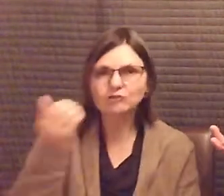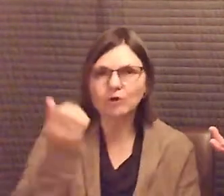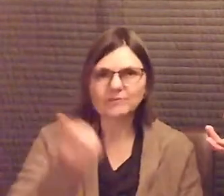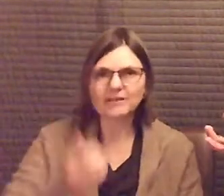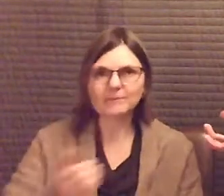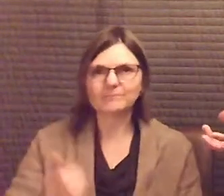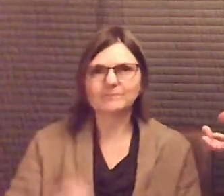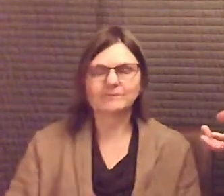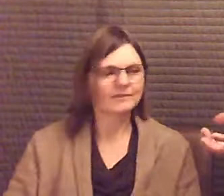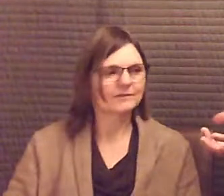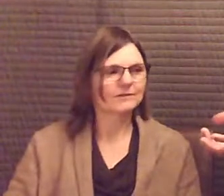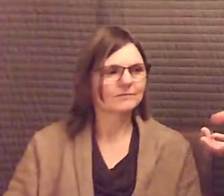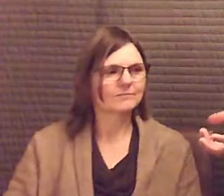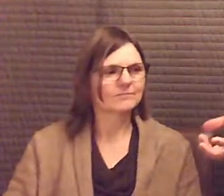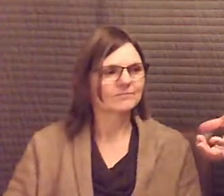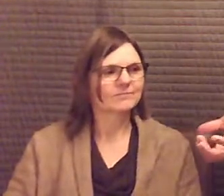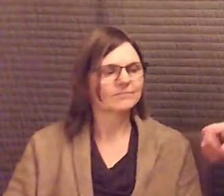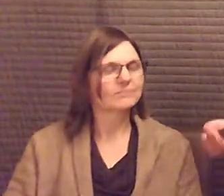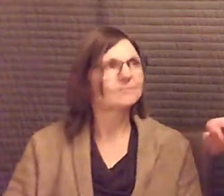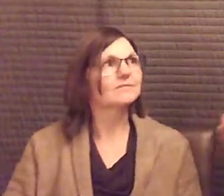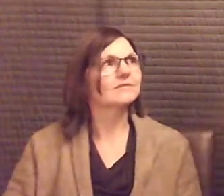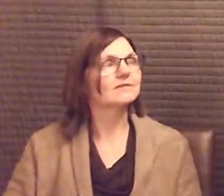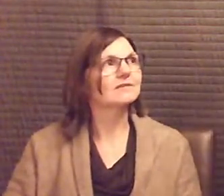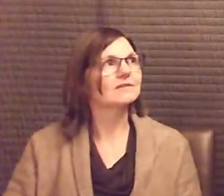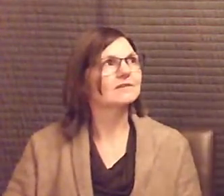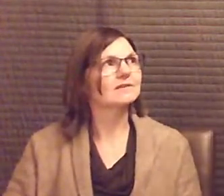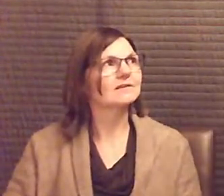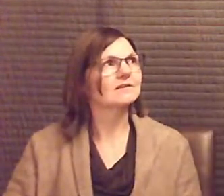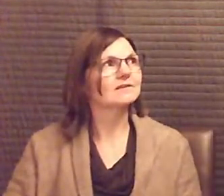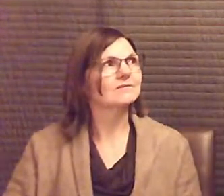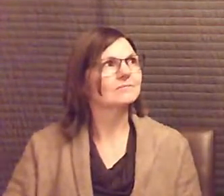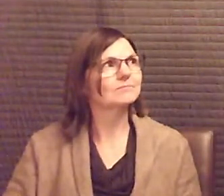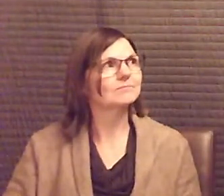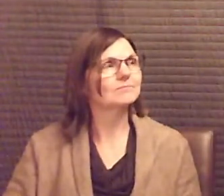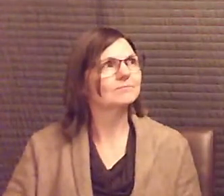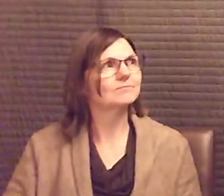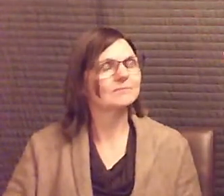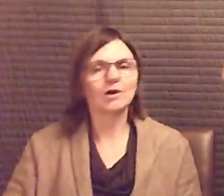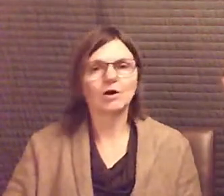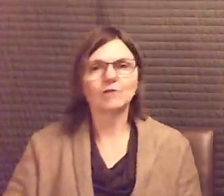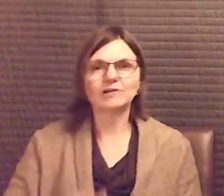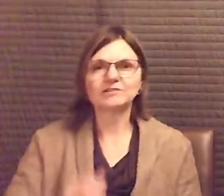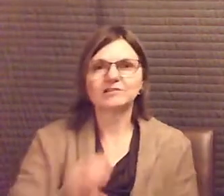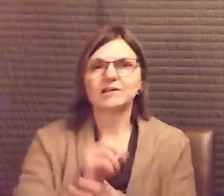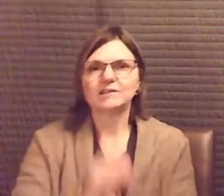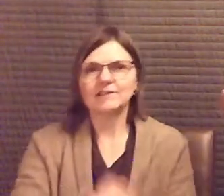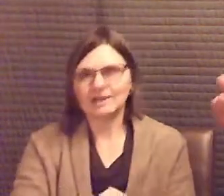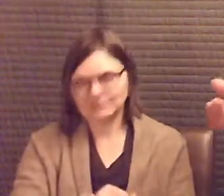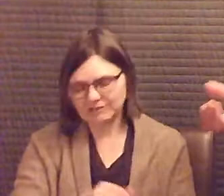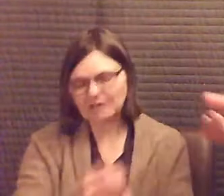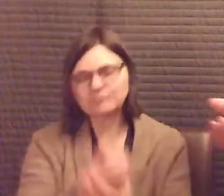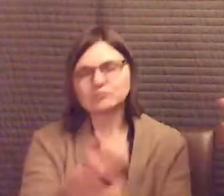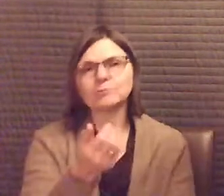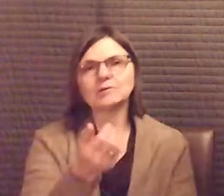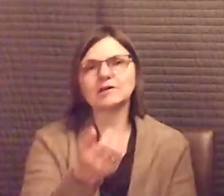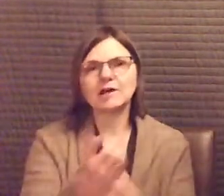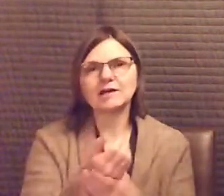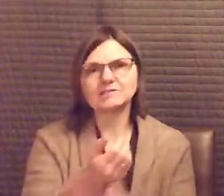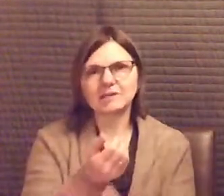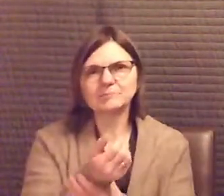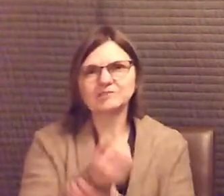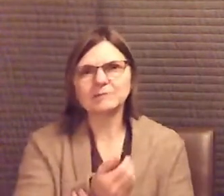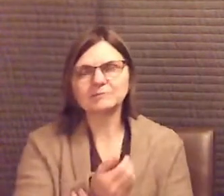het beeld komt en je opende mijn dit publiek de kast willem s ja als het gips om